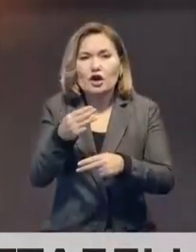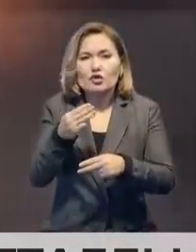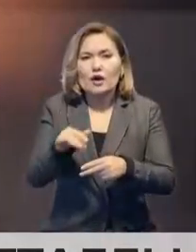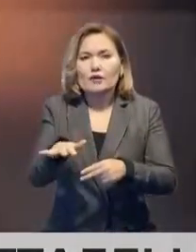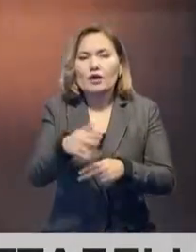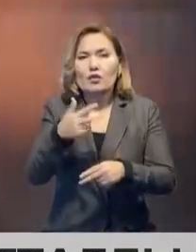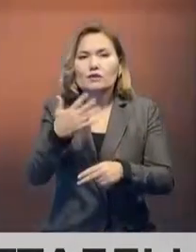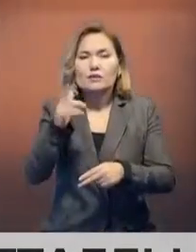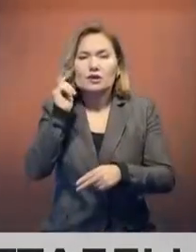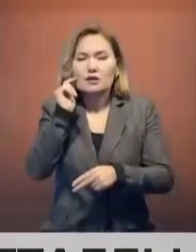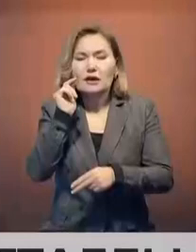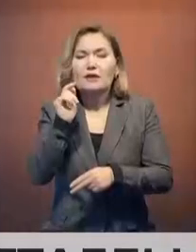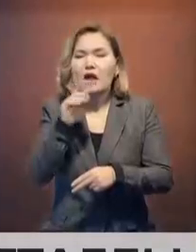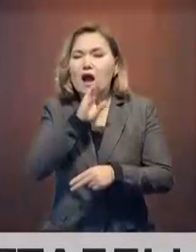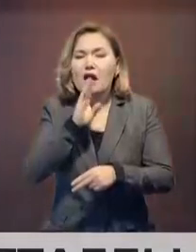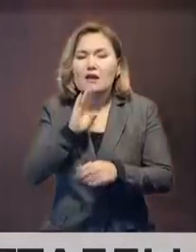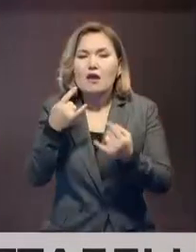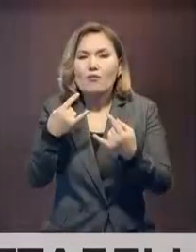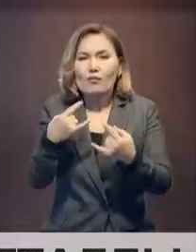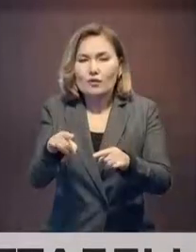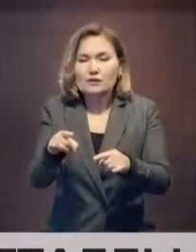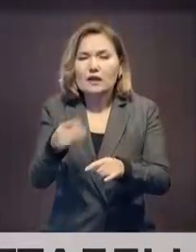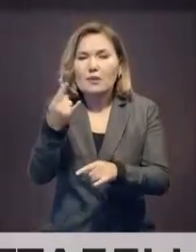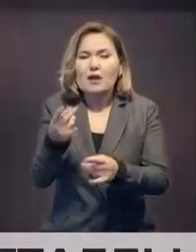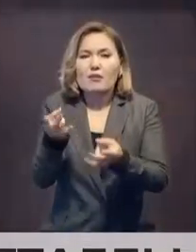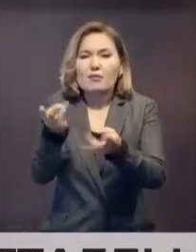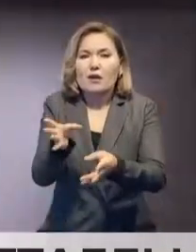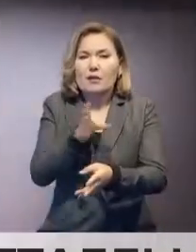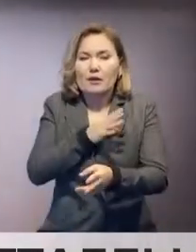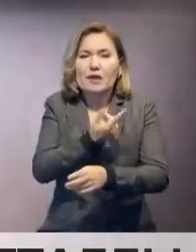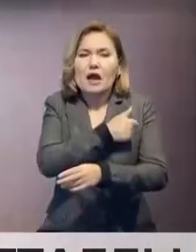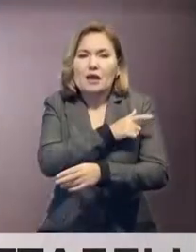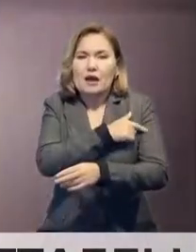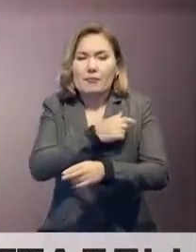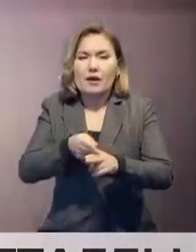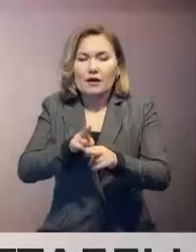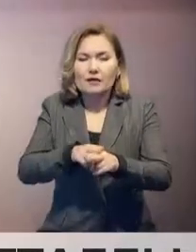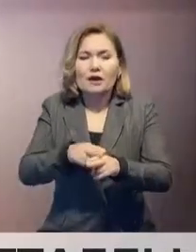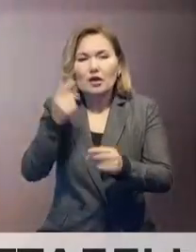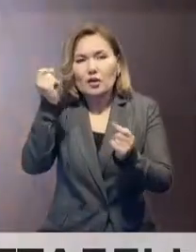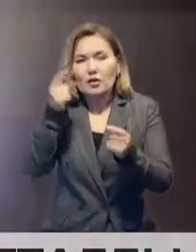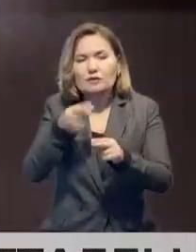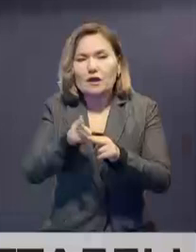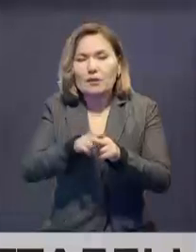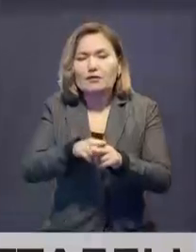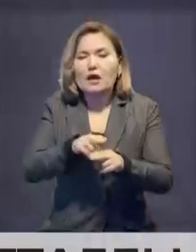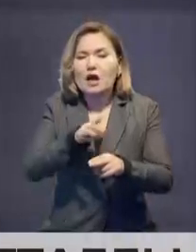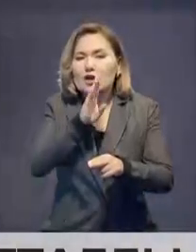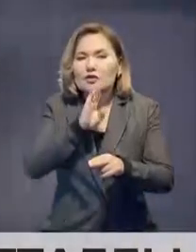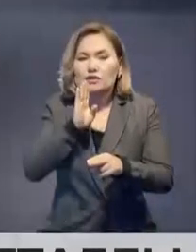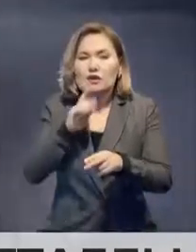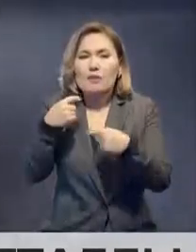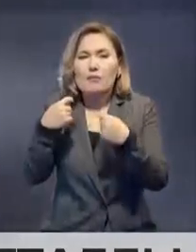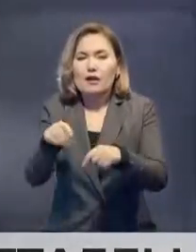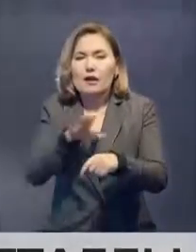тұрғыны босанып, шақалақты перзентханаға тастап кетпек болған. Онысын көп бейінді аурухана дәрігерлері естіп, балалы бола алмай жүрген адамды тауып,